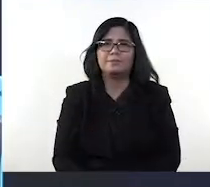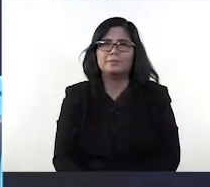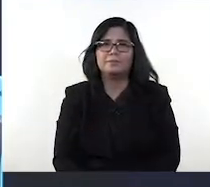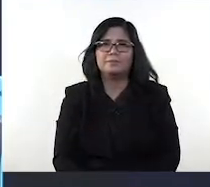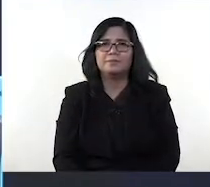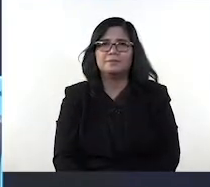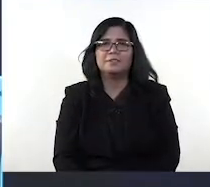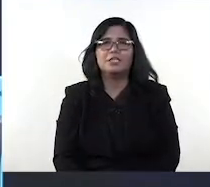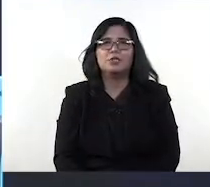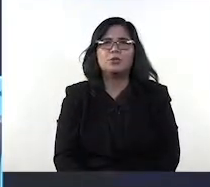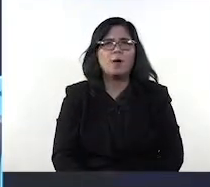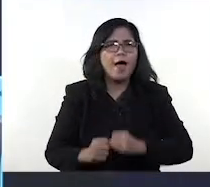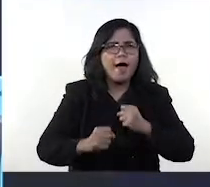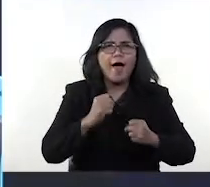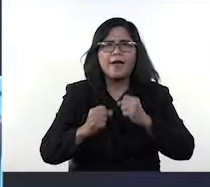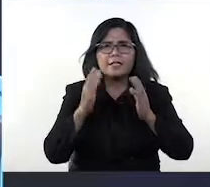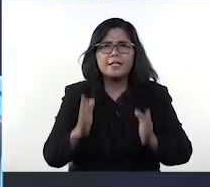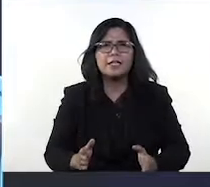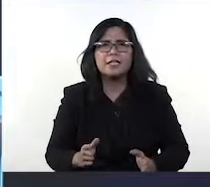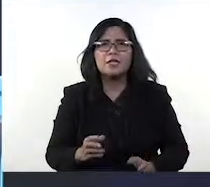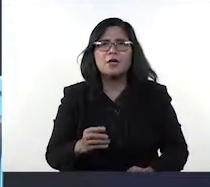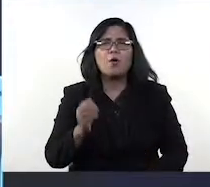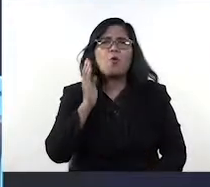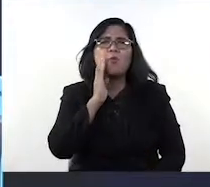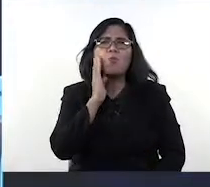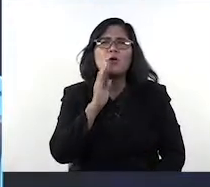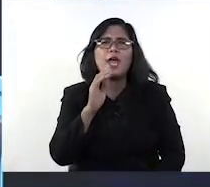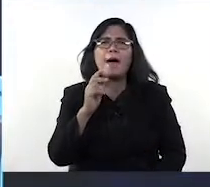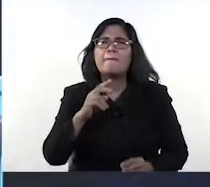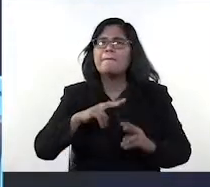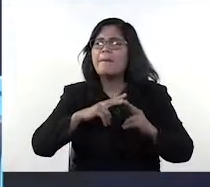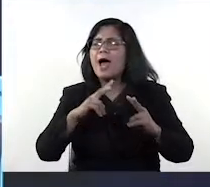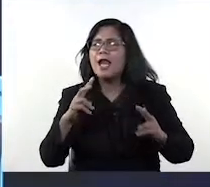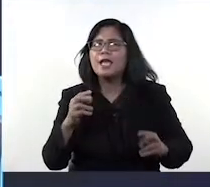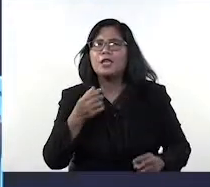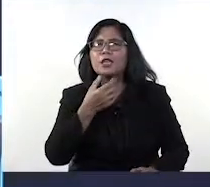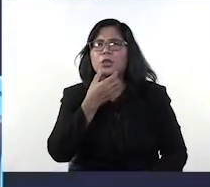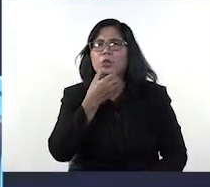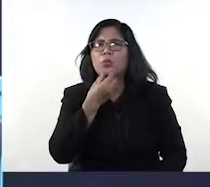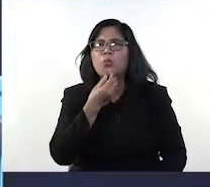ini dia adalah atlet dengan usia tertua yang mendapatkan